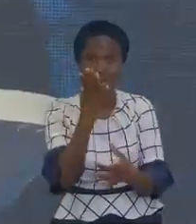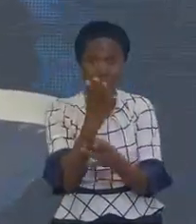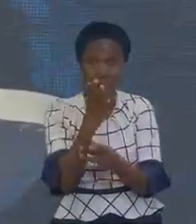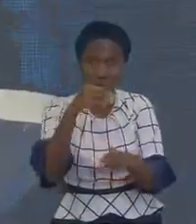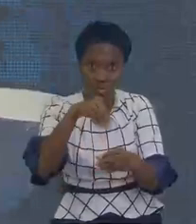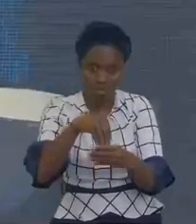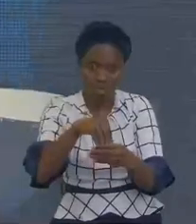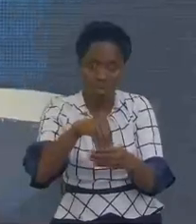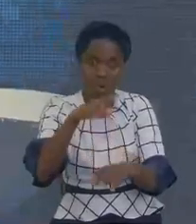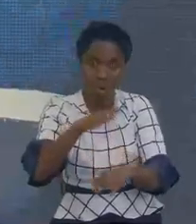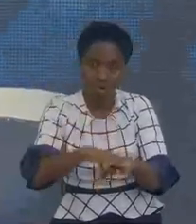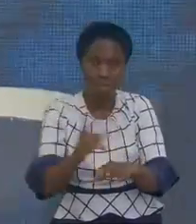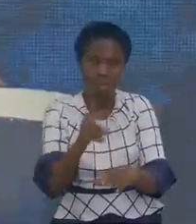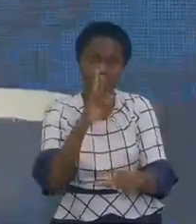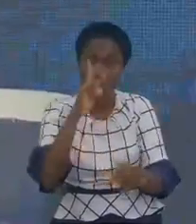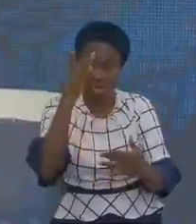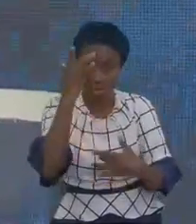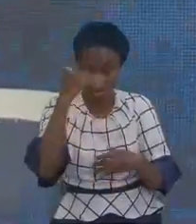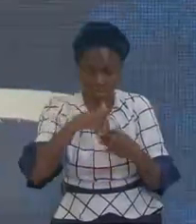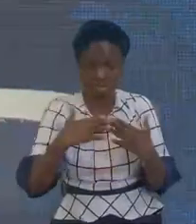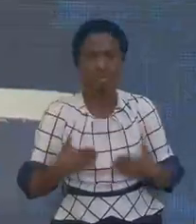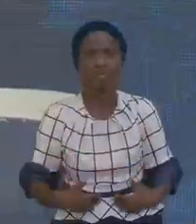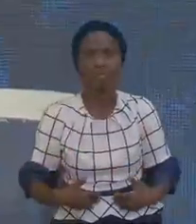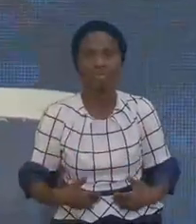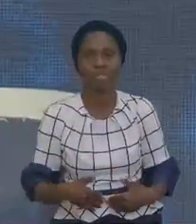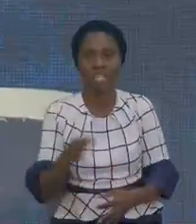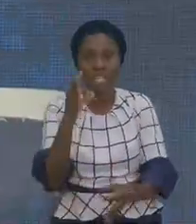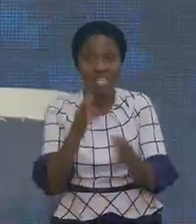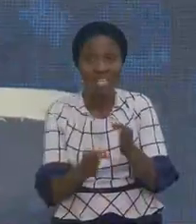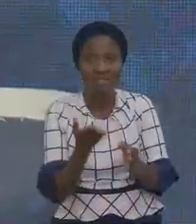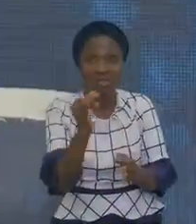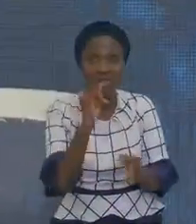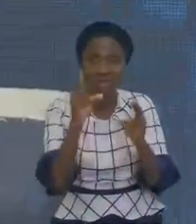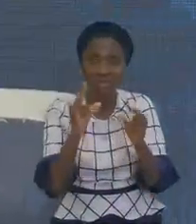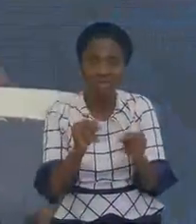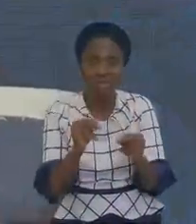S'il n'y a pas de vision, mets la main sur ton visage.